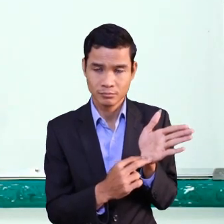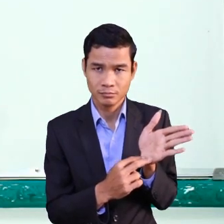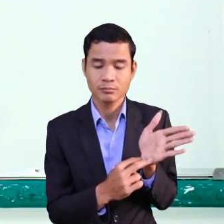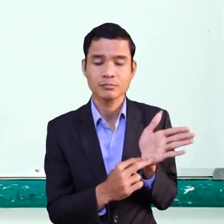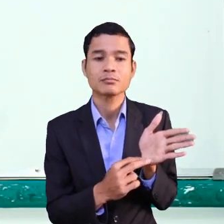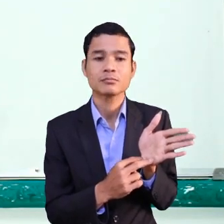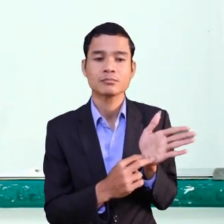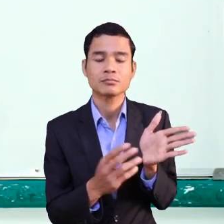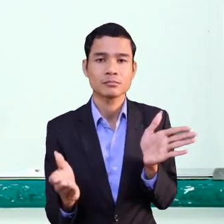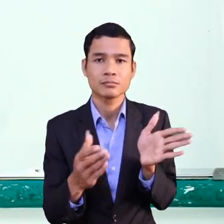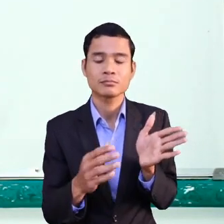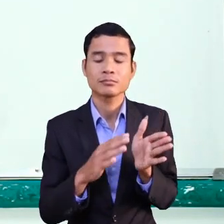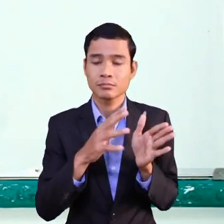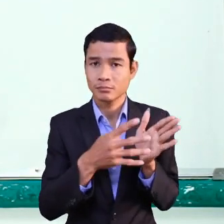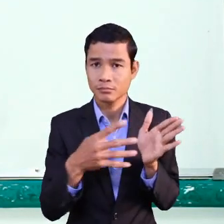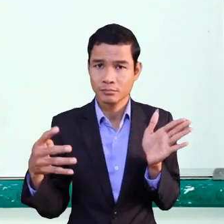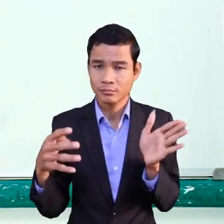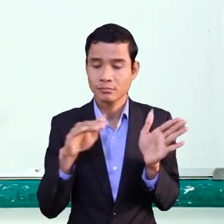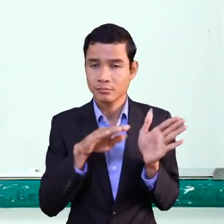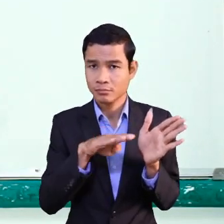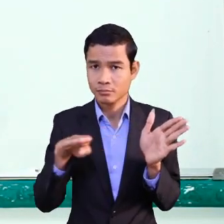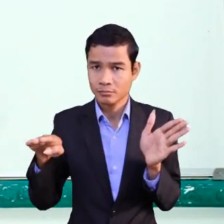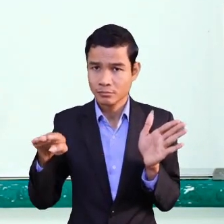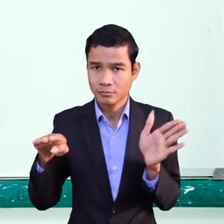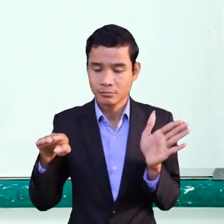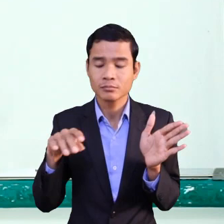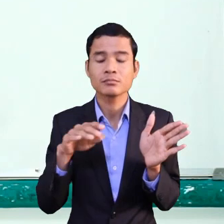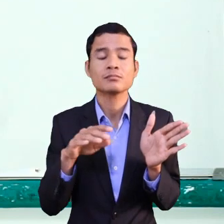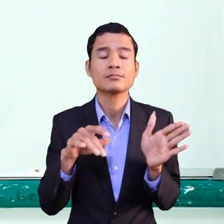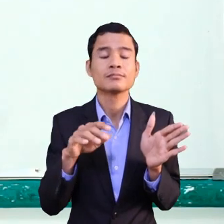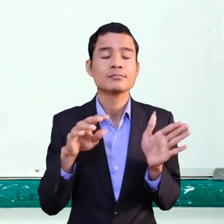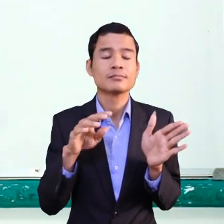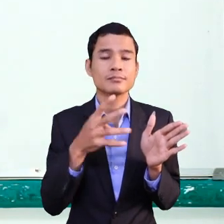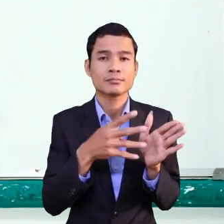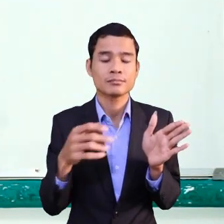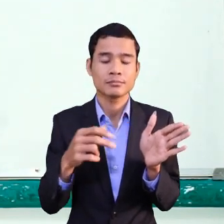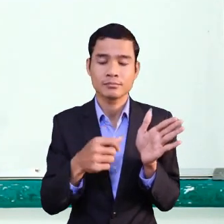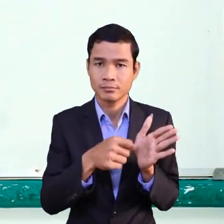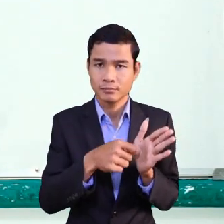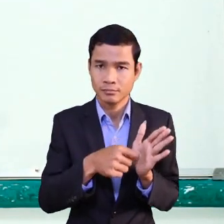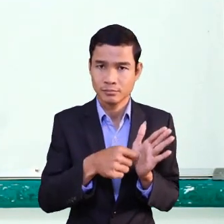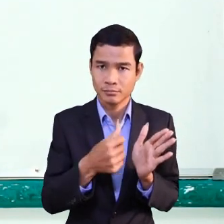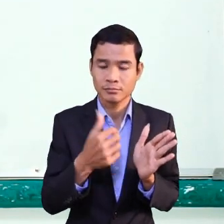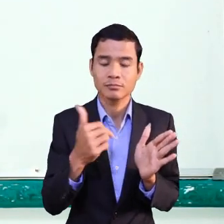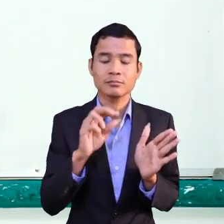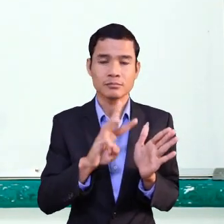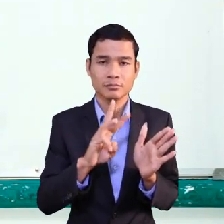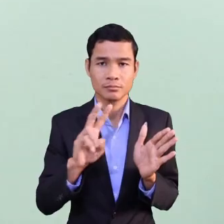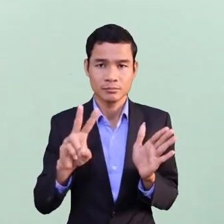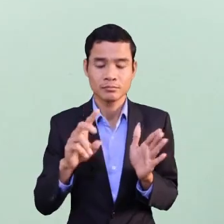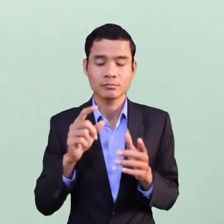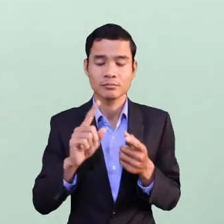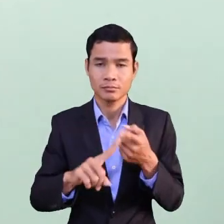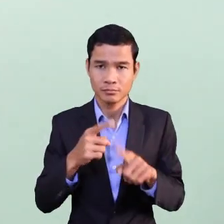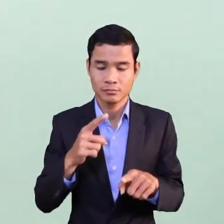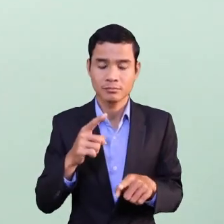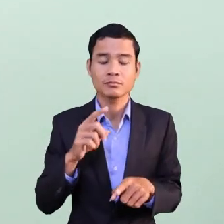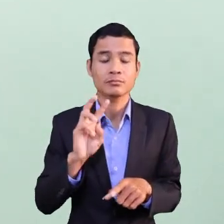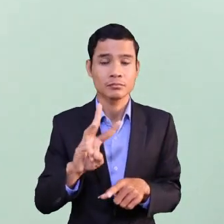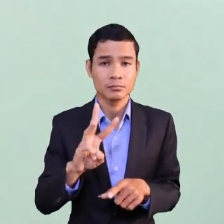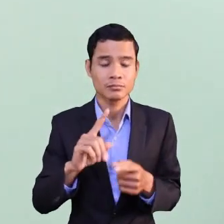ចានេះគឺតារាងជួដេកកូនណាចាគឺទំព័រទី32ដែលមានលេខទំព័រ